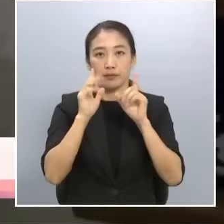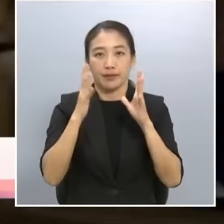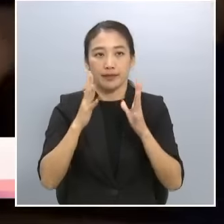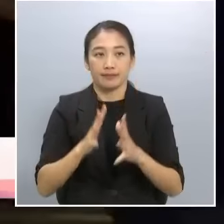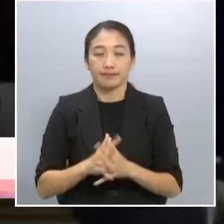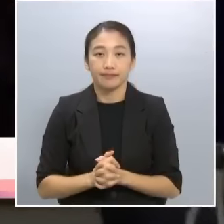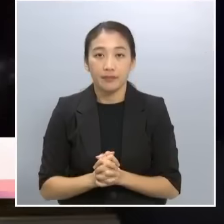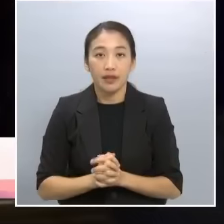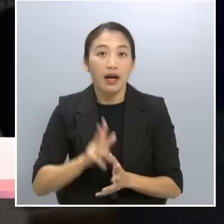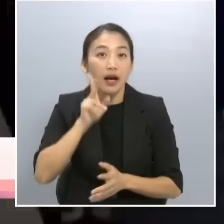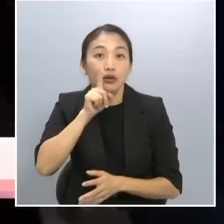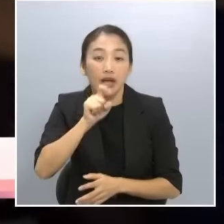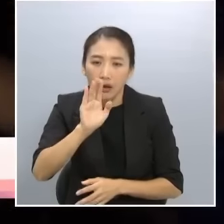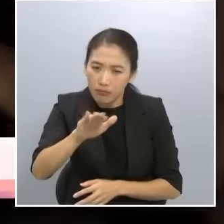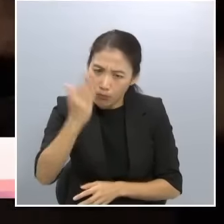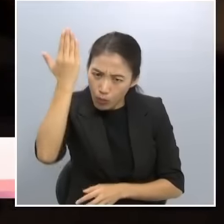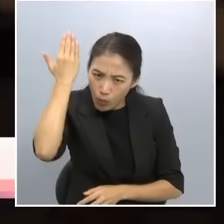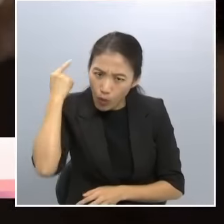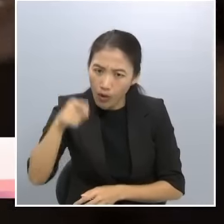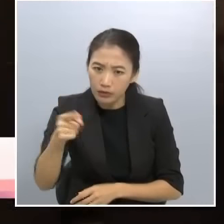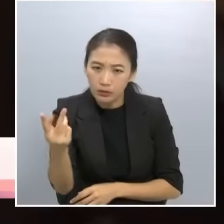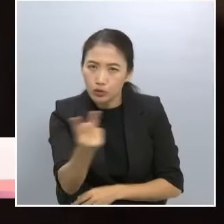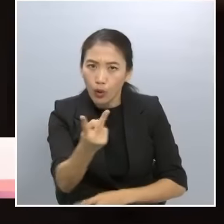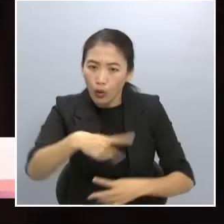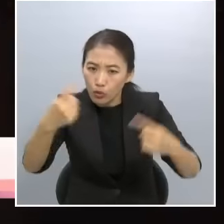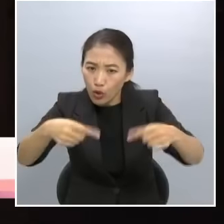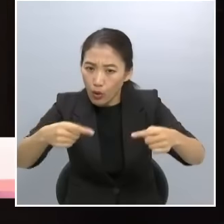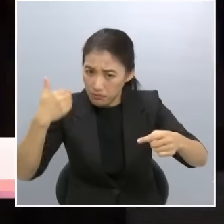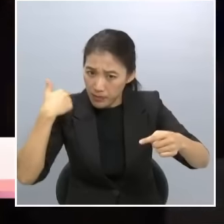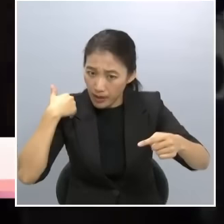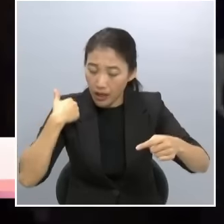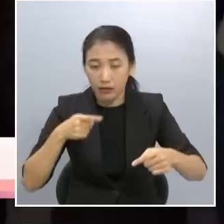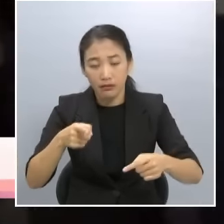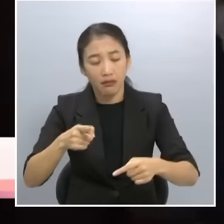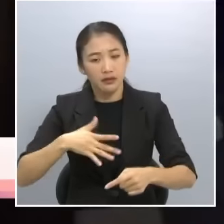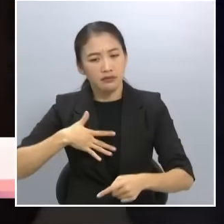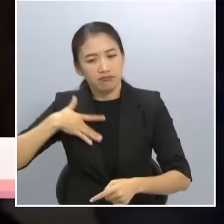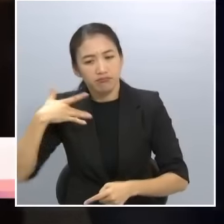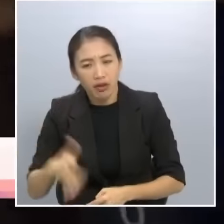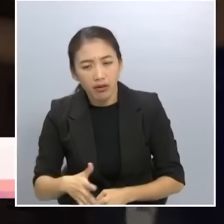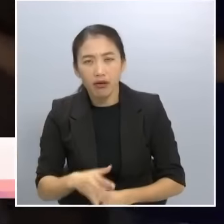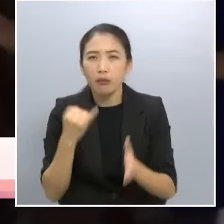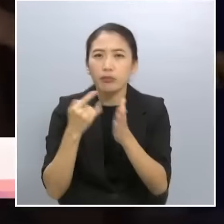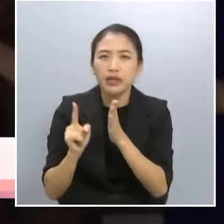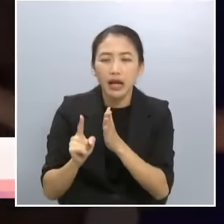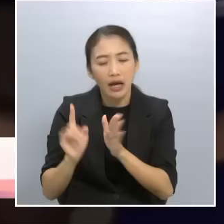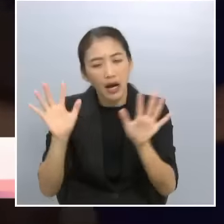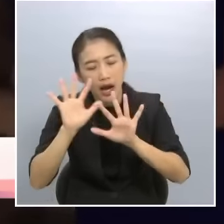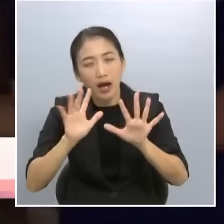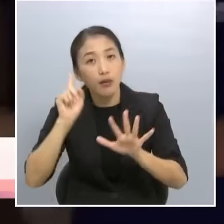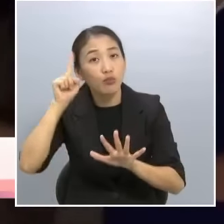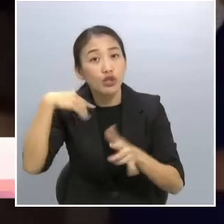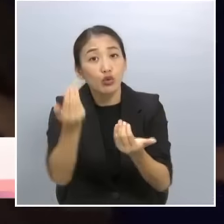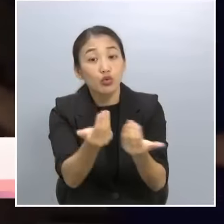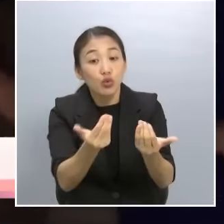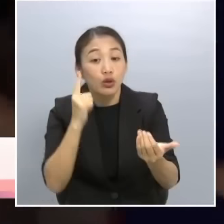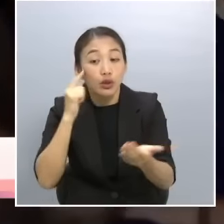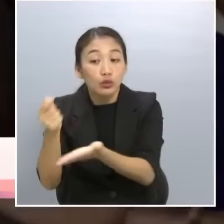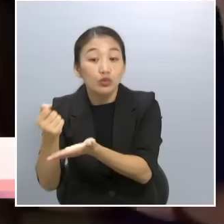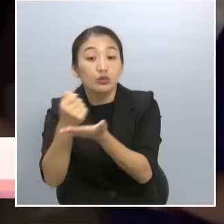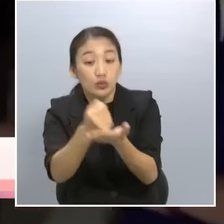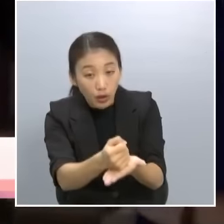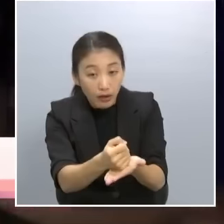องกันมาก่อนไหมคะก่อนหน้านี้หรือว่าเราไม่พอใจอะไรหรือว่าเข้าไป ่วยลูกสาวหรือยังไงบ้างไหมคะมี